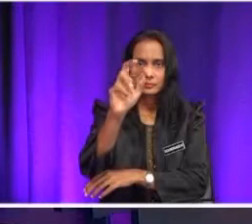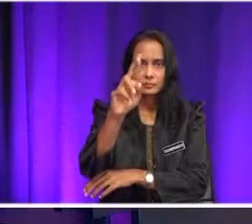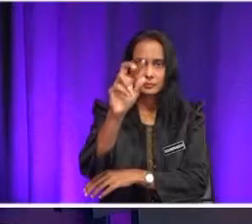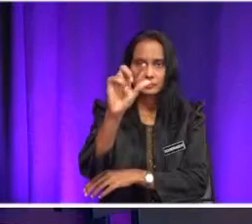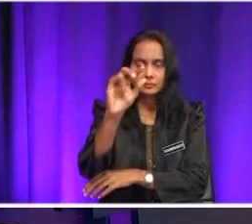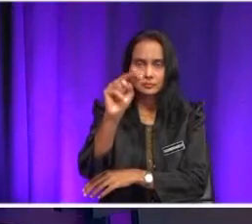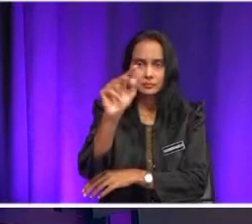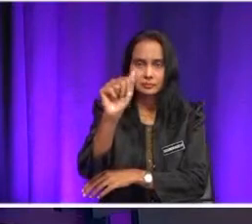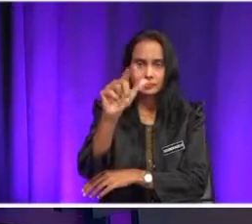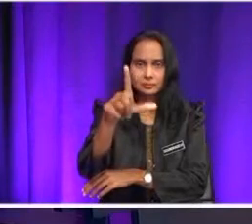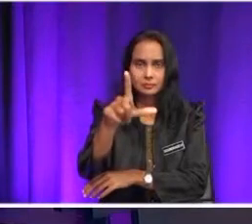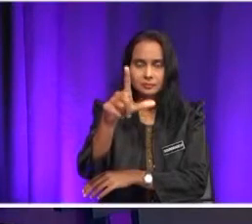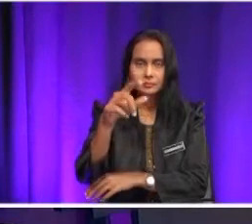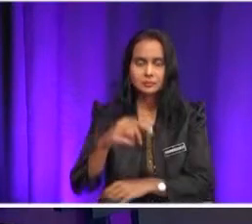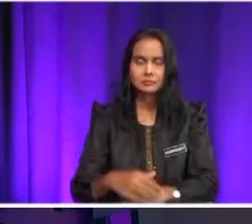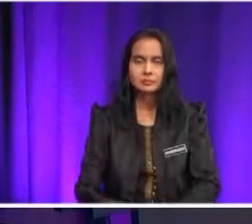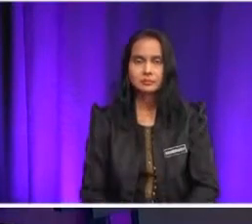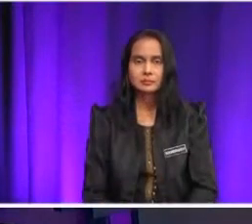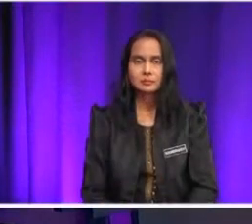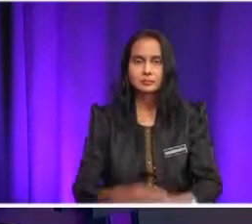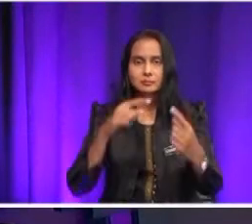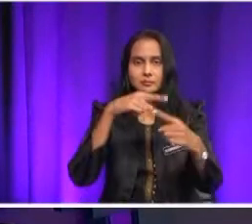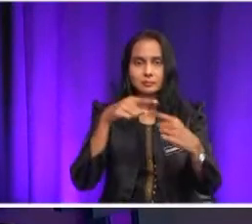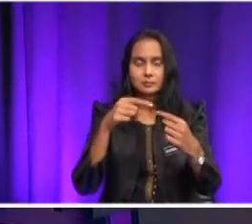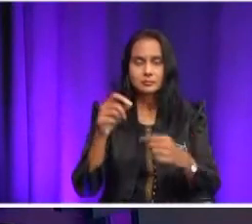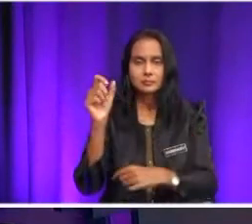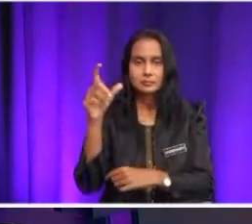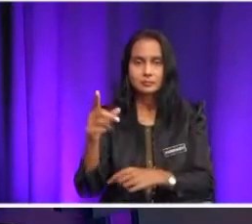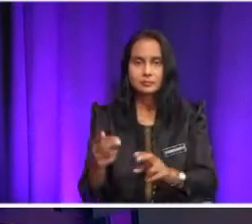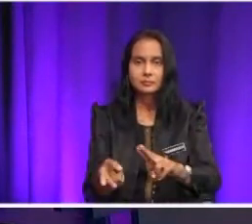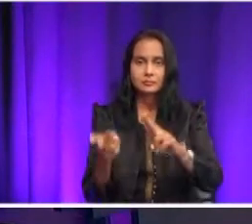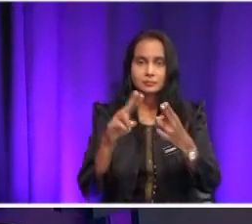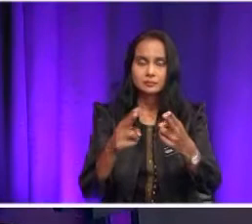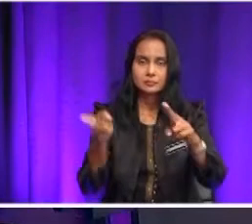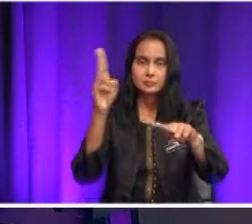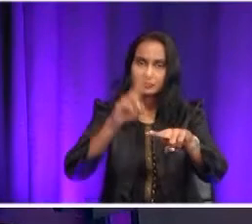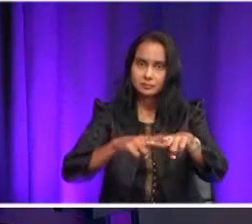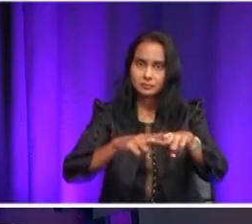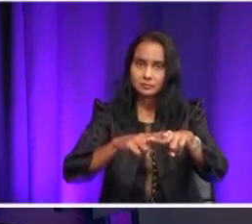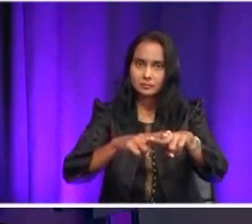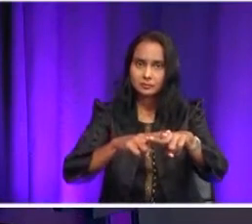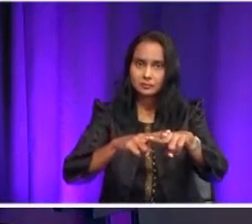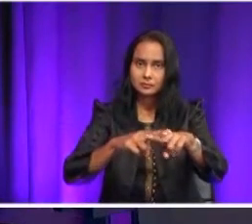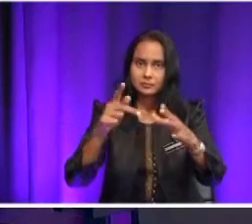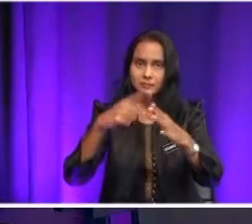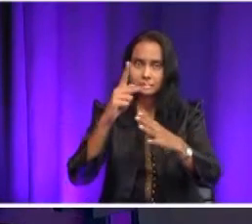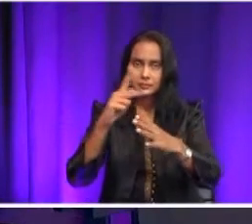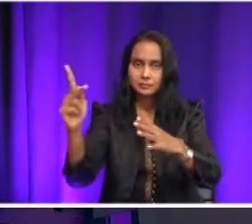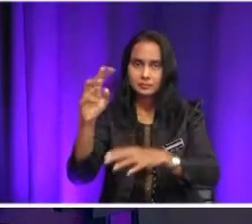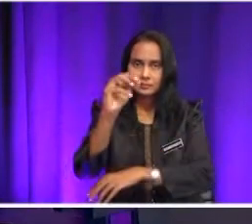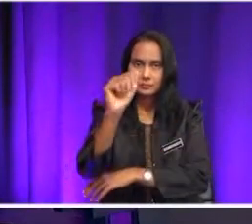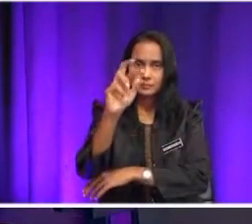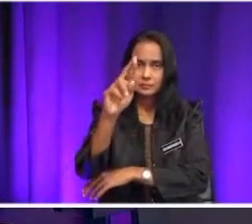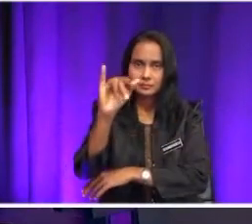apabila keluar apabila input berubah ditambah Oke kita lihat keluaran majenenal